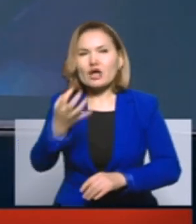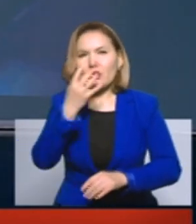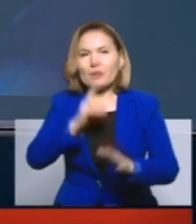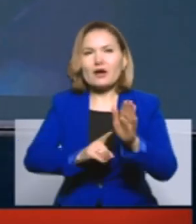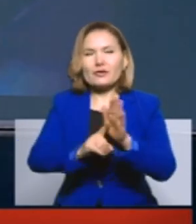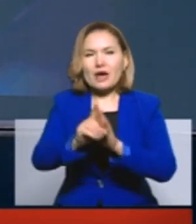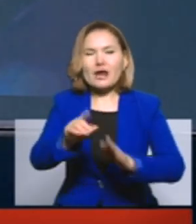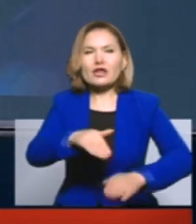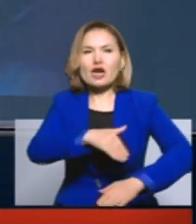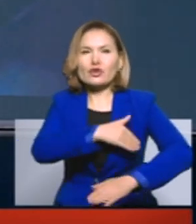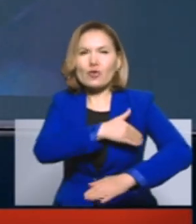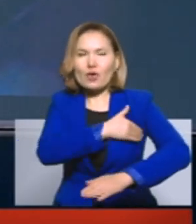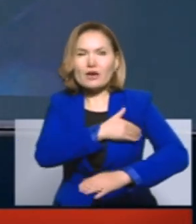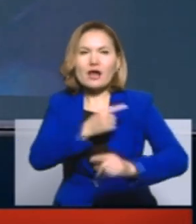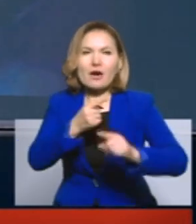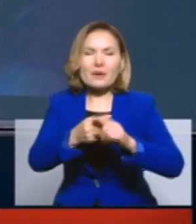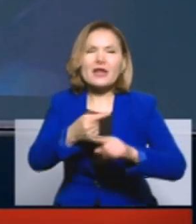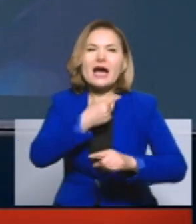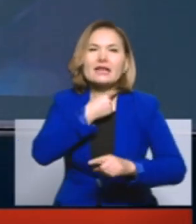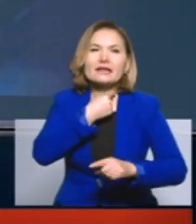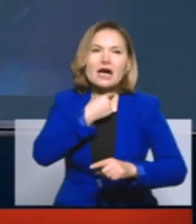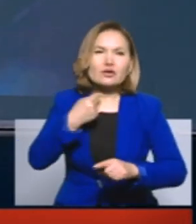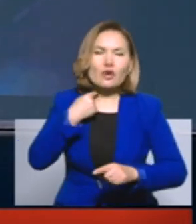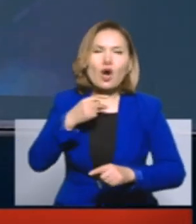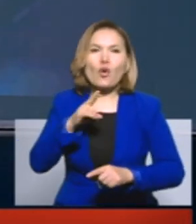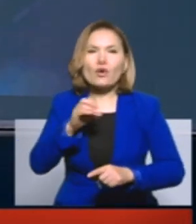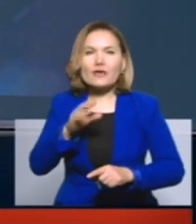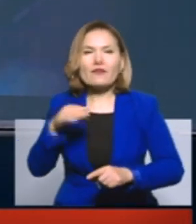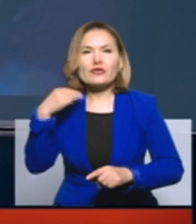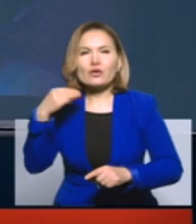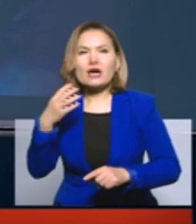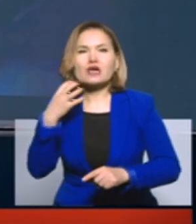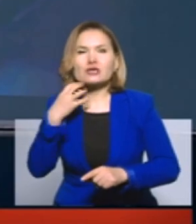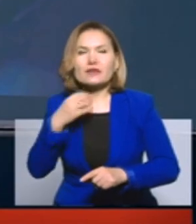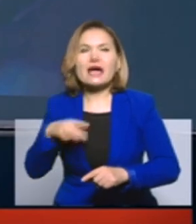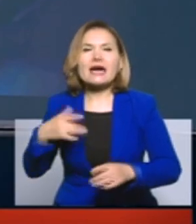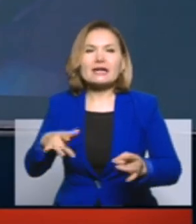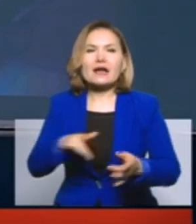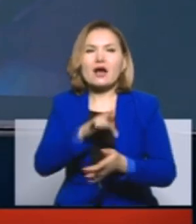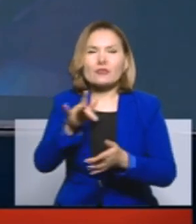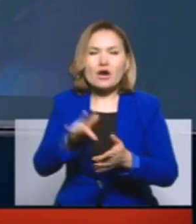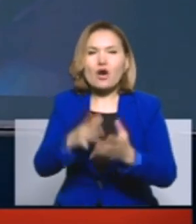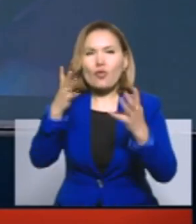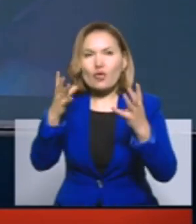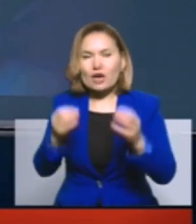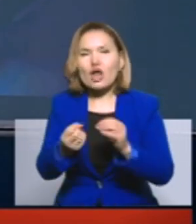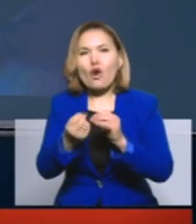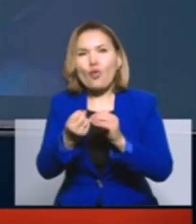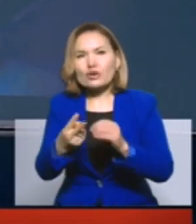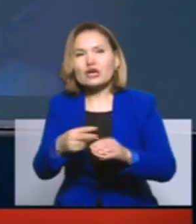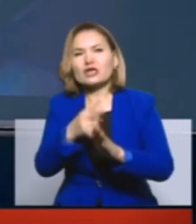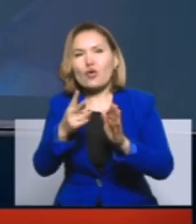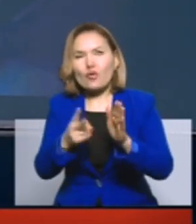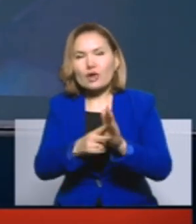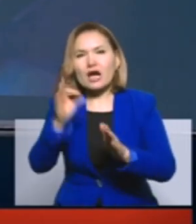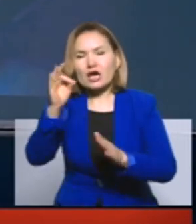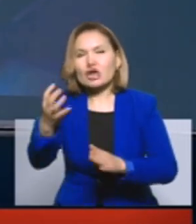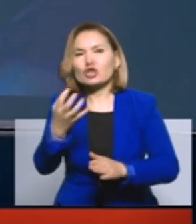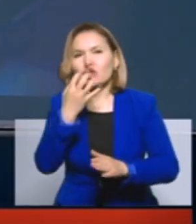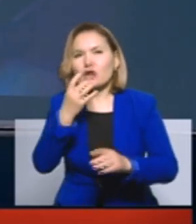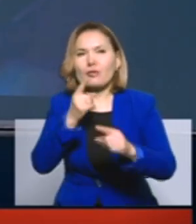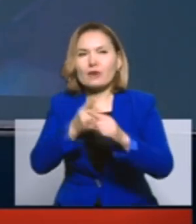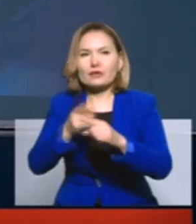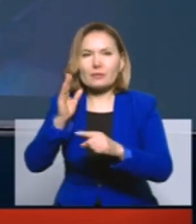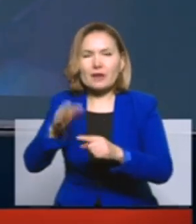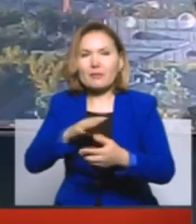құбылмалы, термометр бағаны Талдықорған, Қонаев, Түркістан және Қызылорда, Тараз қалаларында күндіз 12-17 градус